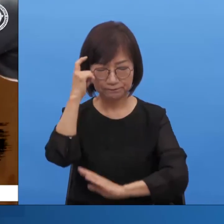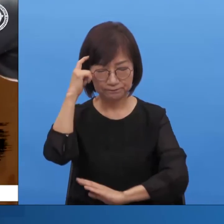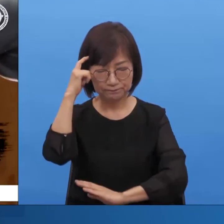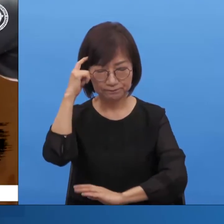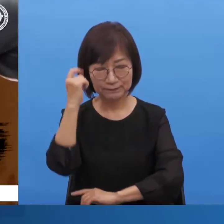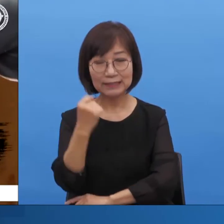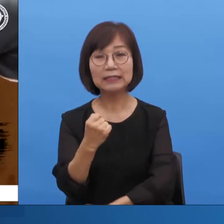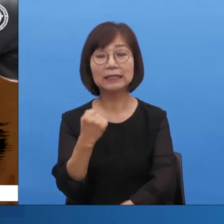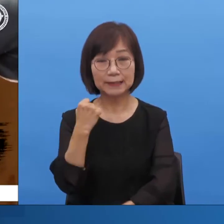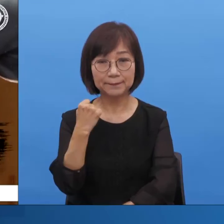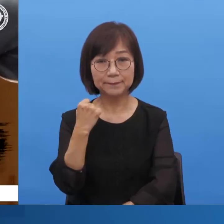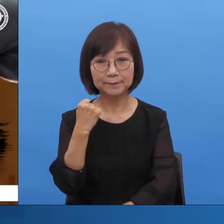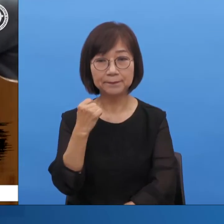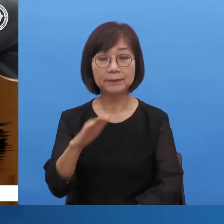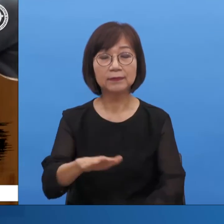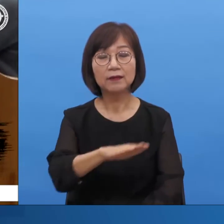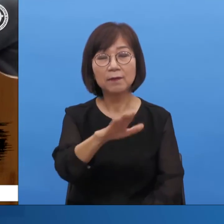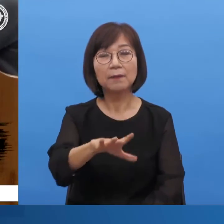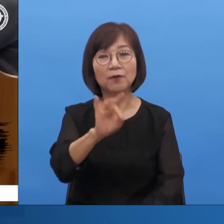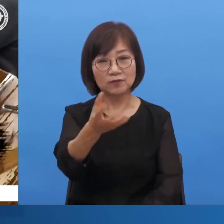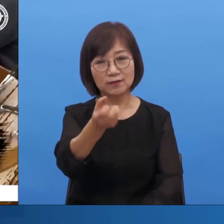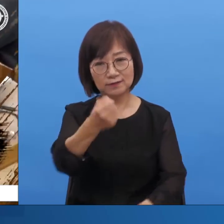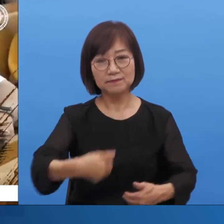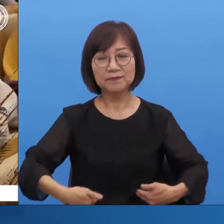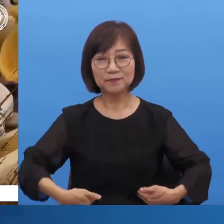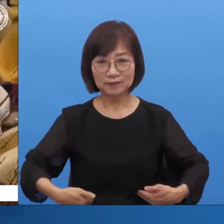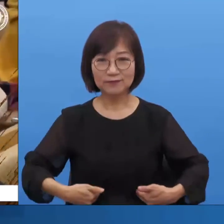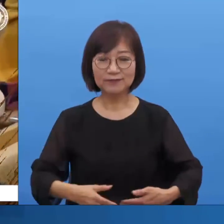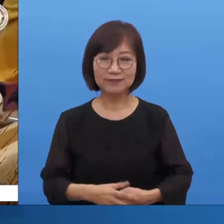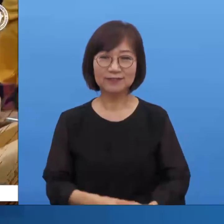이 응답을 여러분이 먼저 누려야 됩니다.